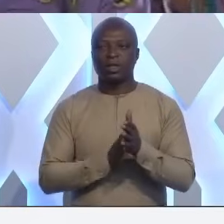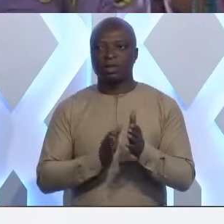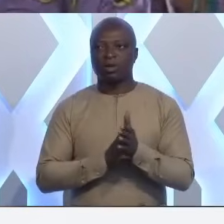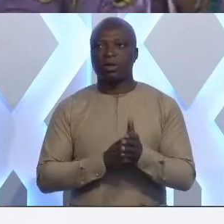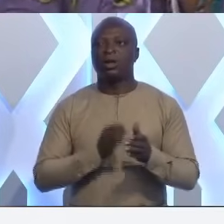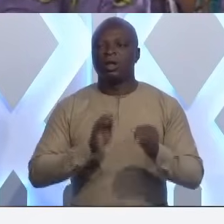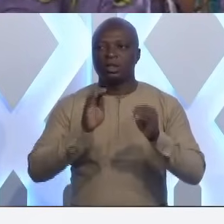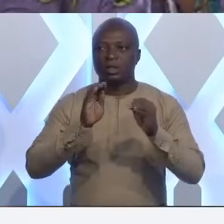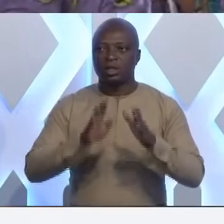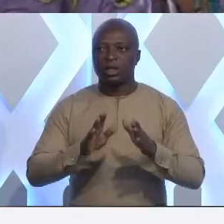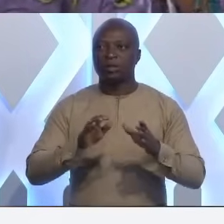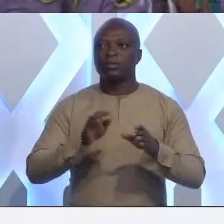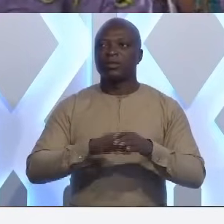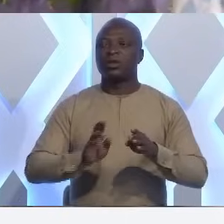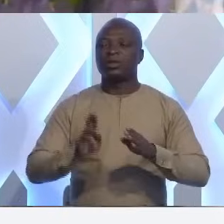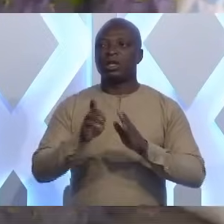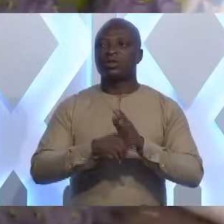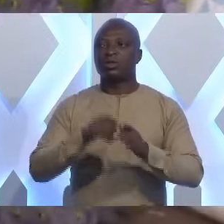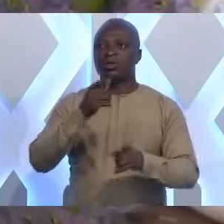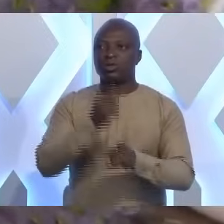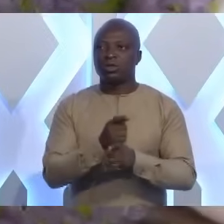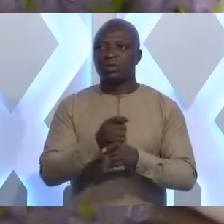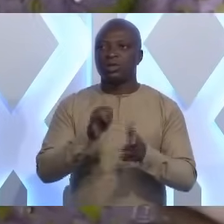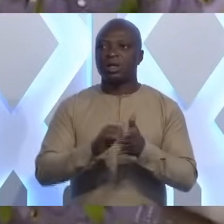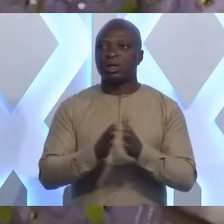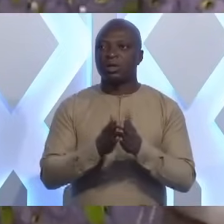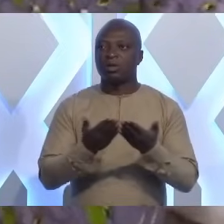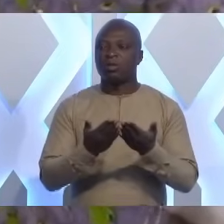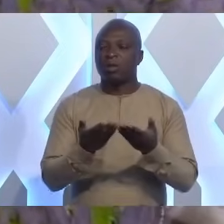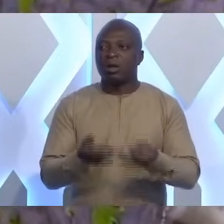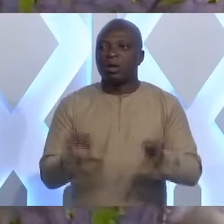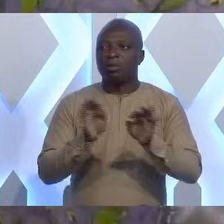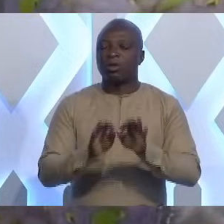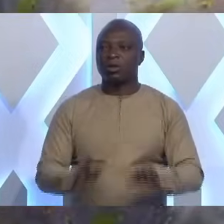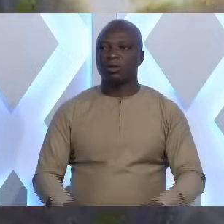les enseignants dans l'utilisation judicieuse de ces documents précieux.